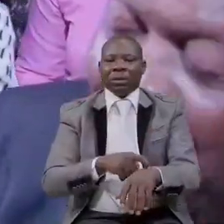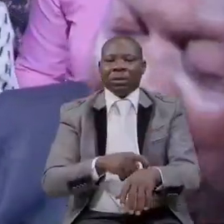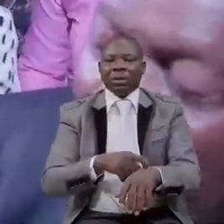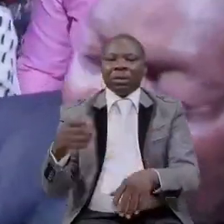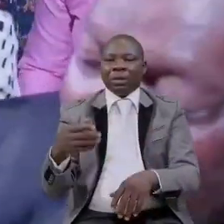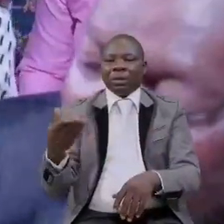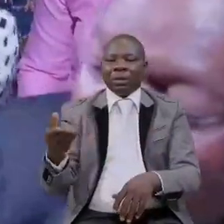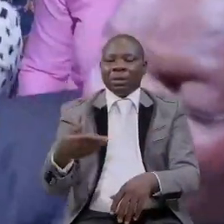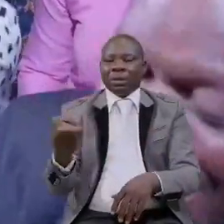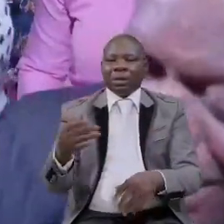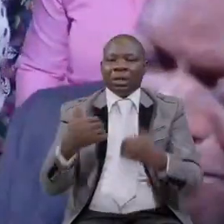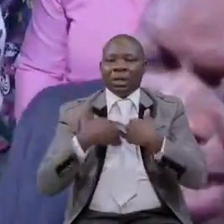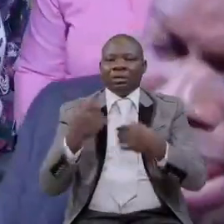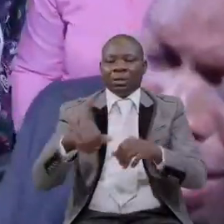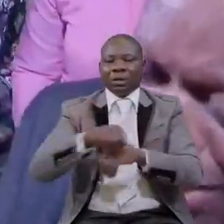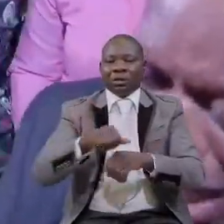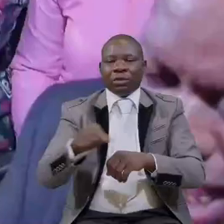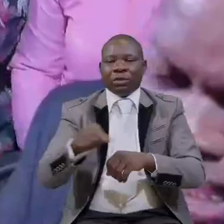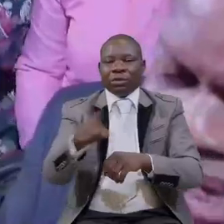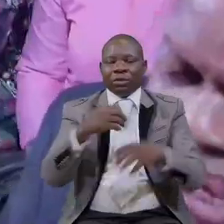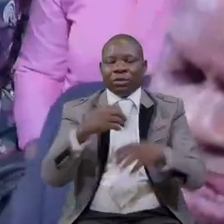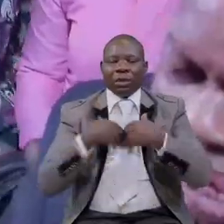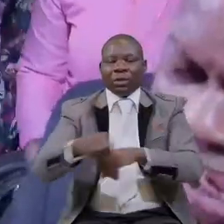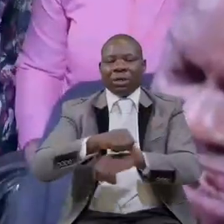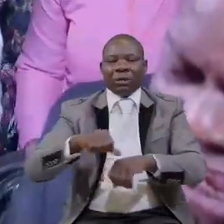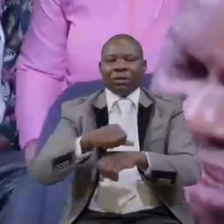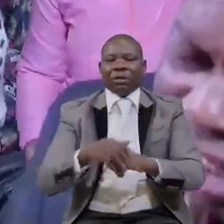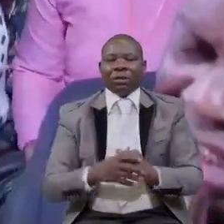Ils ont eu leur onction. Toi aussi tu as ton onction.